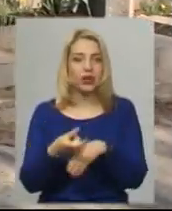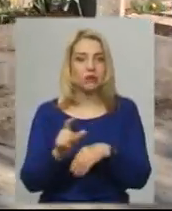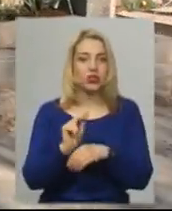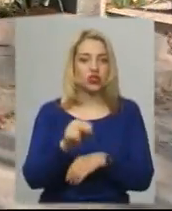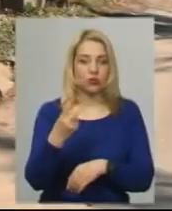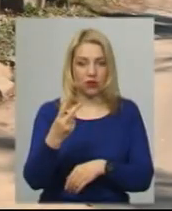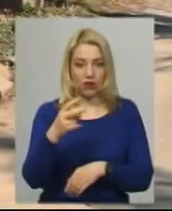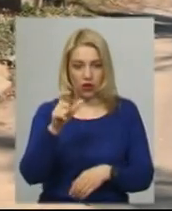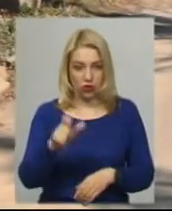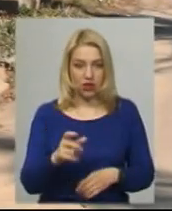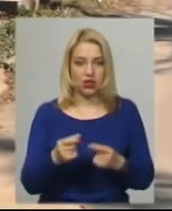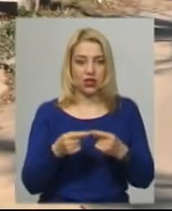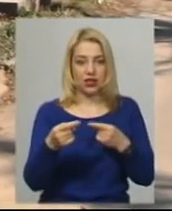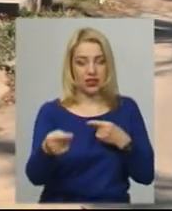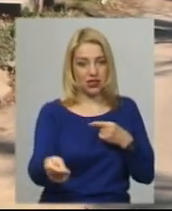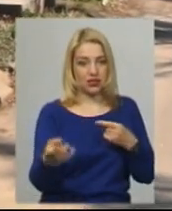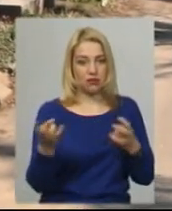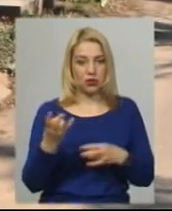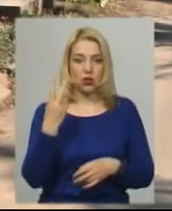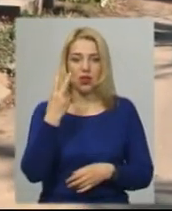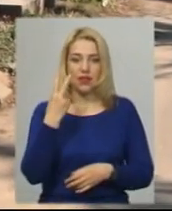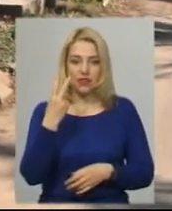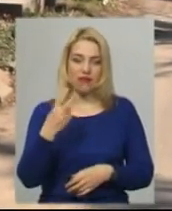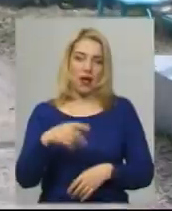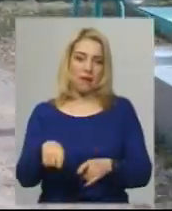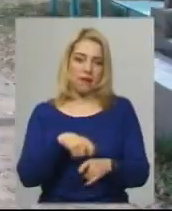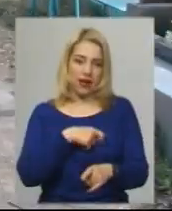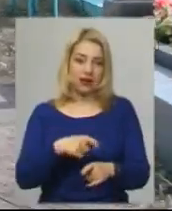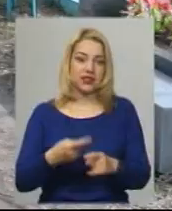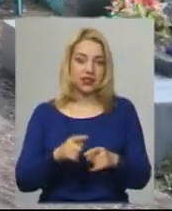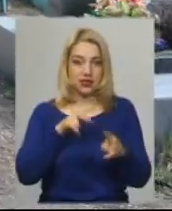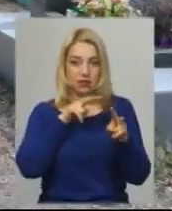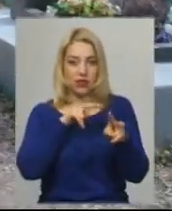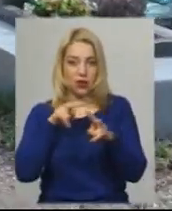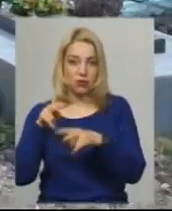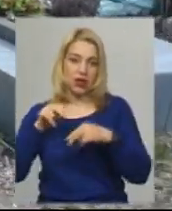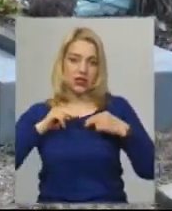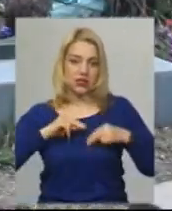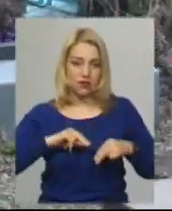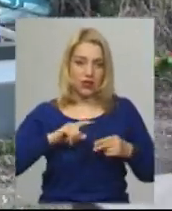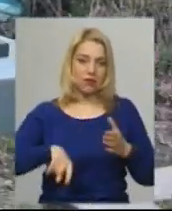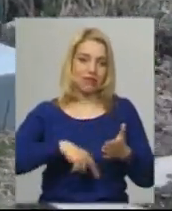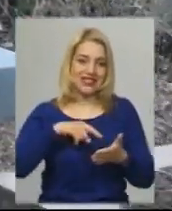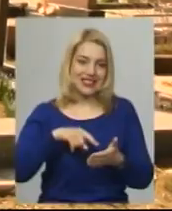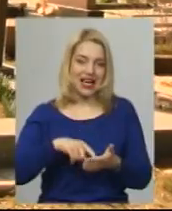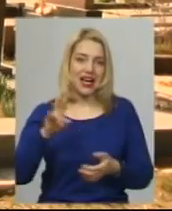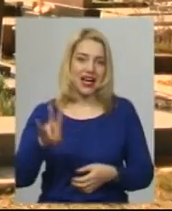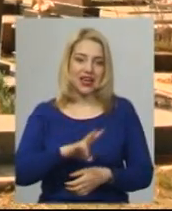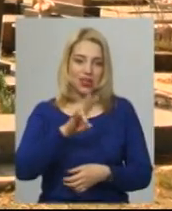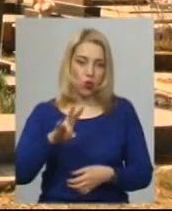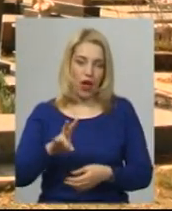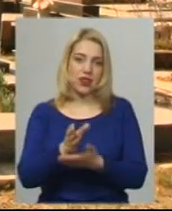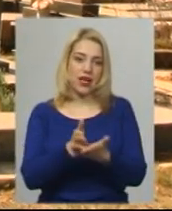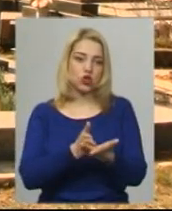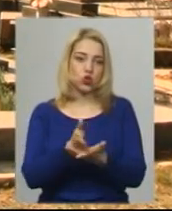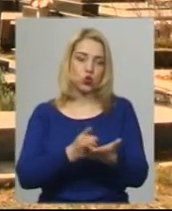дотримуватися дистанції 2 метри. За цим, каже Сергій Бортник, наглядають працівники міської ритуальної служби. Неля Шпулак,